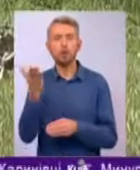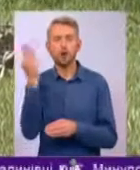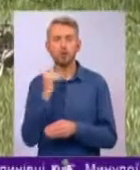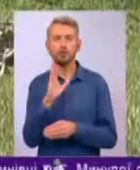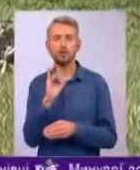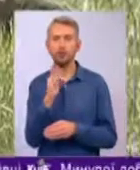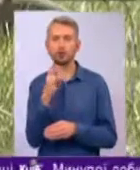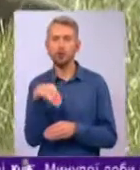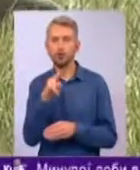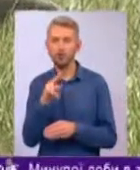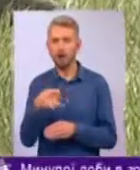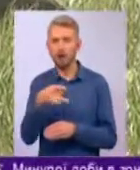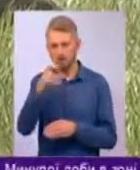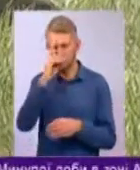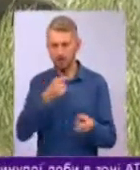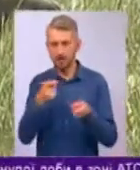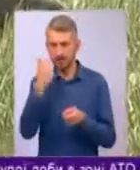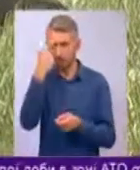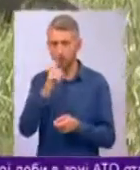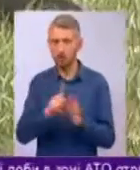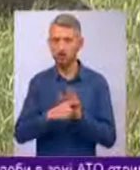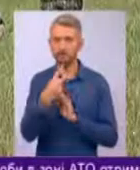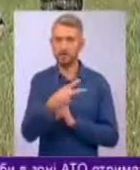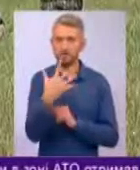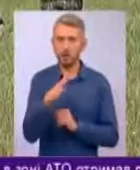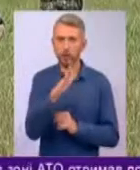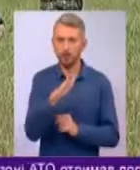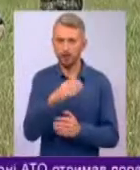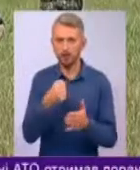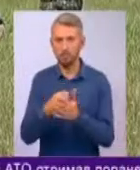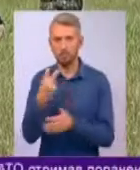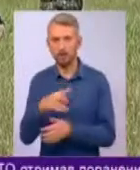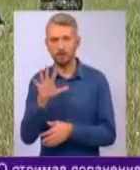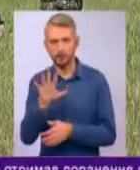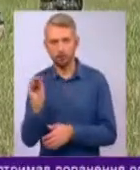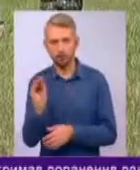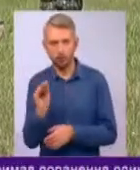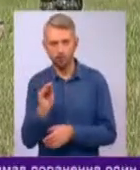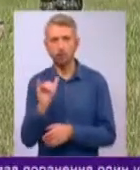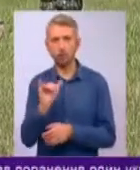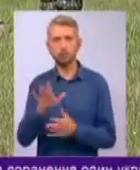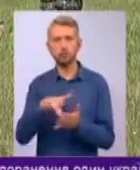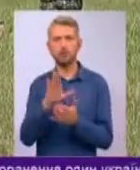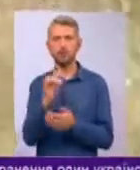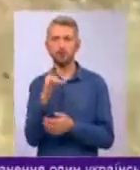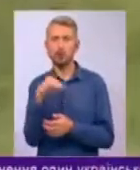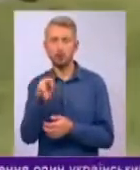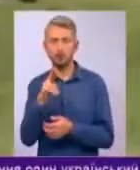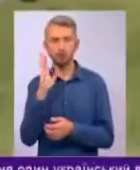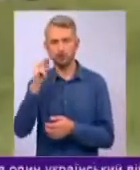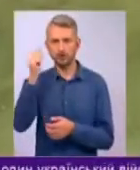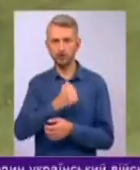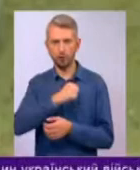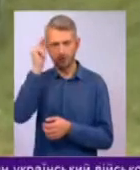Вишгородська райдержадміністрація повідомляла, що з 25 вересня по 25 жовтня у Вишгороді триватимуть військові